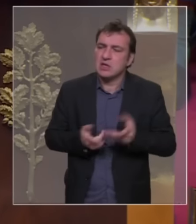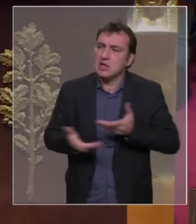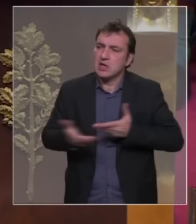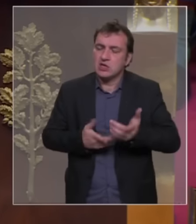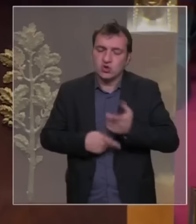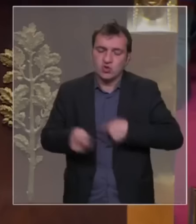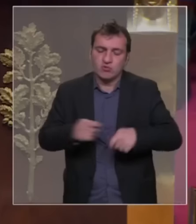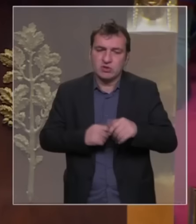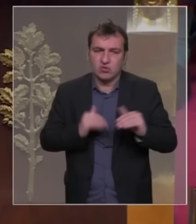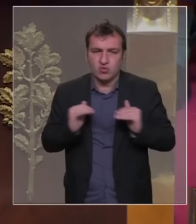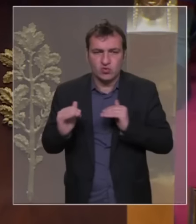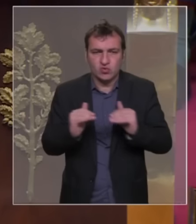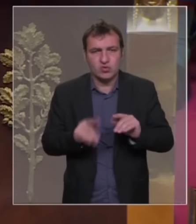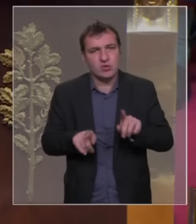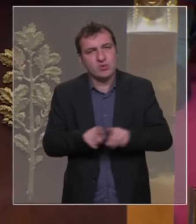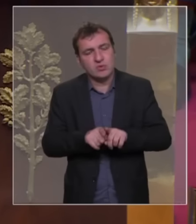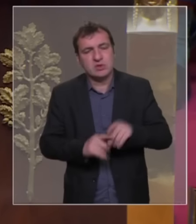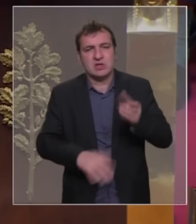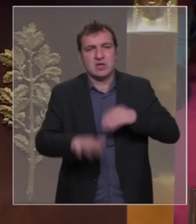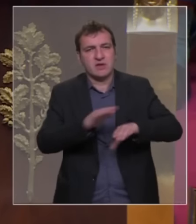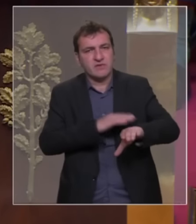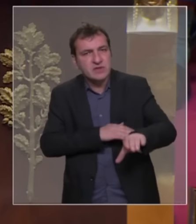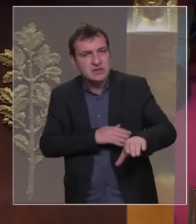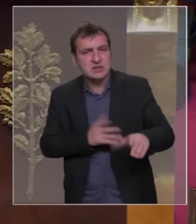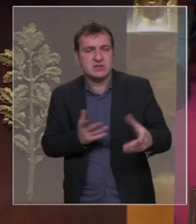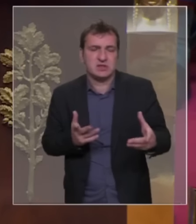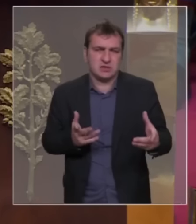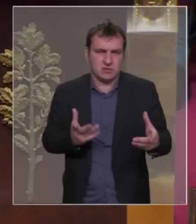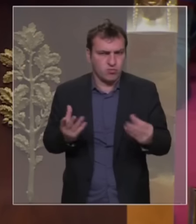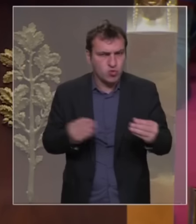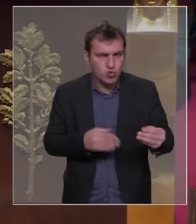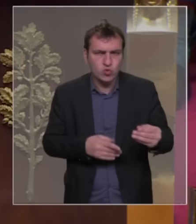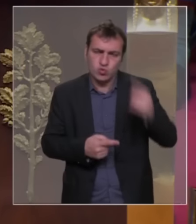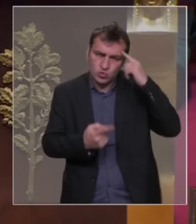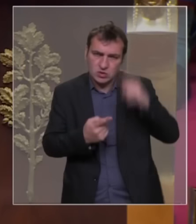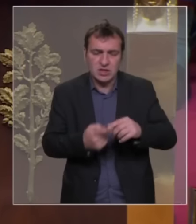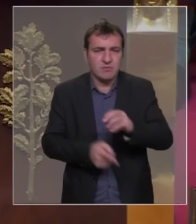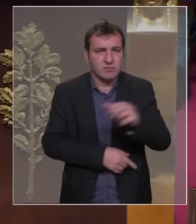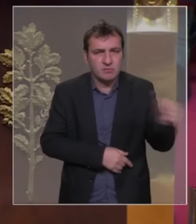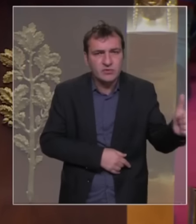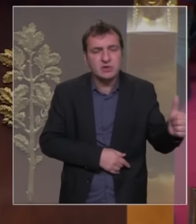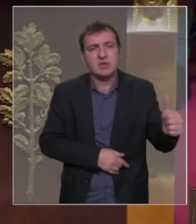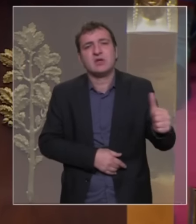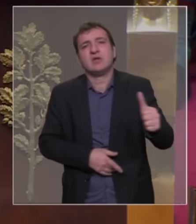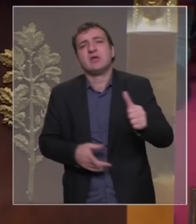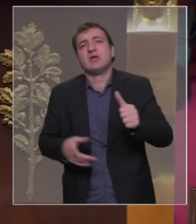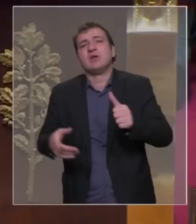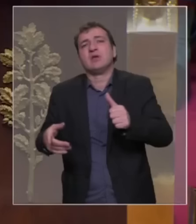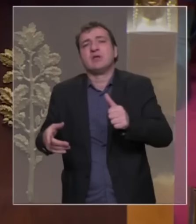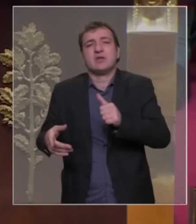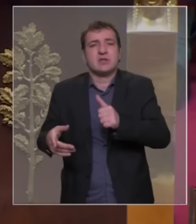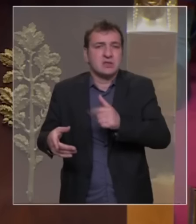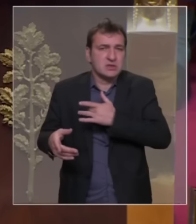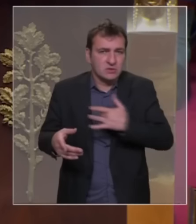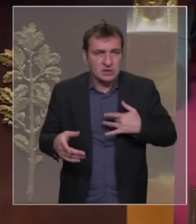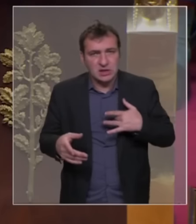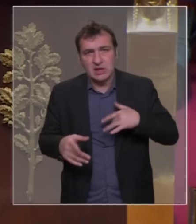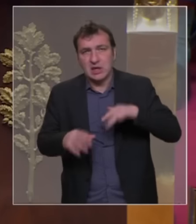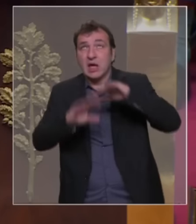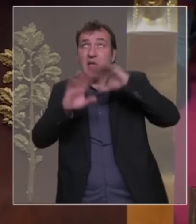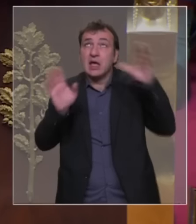façon innovante et massive dans les secteurs du numérique, de la santé, de l'espace, de la défense. Ce n'est pas rien